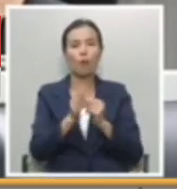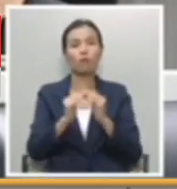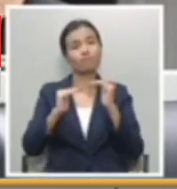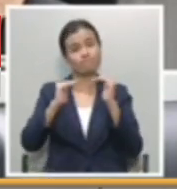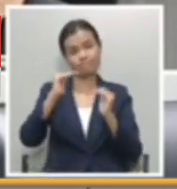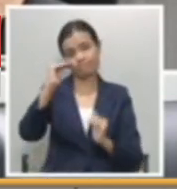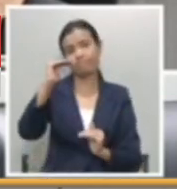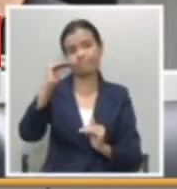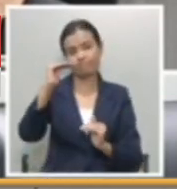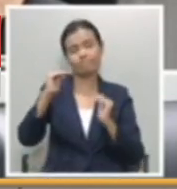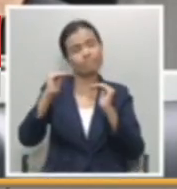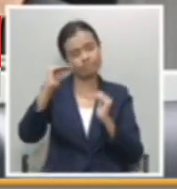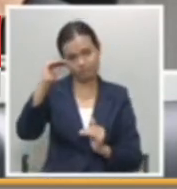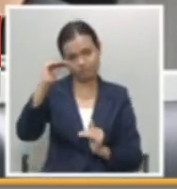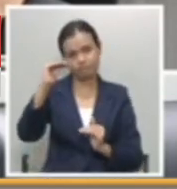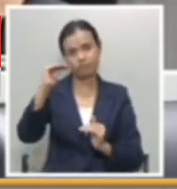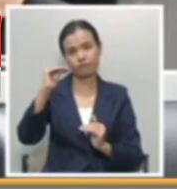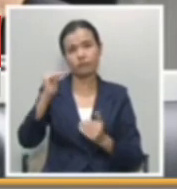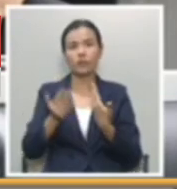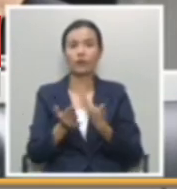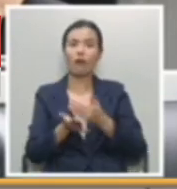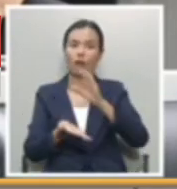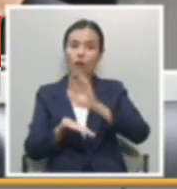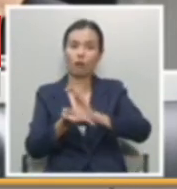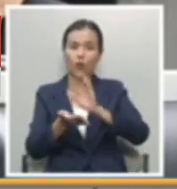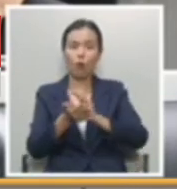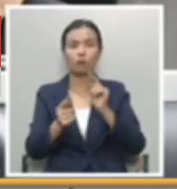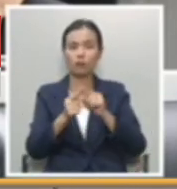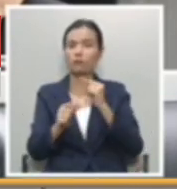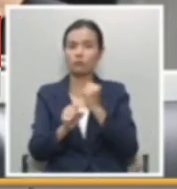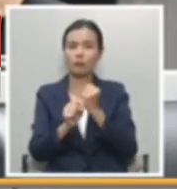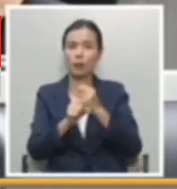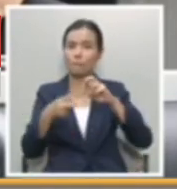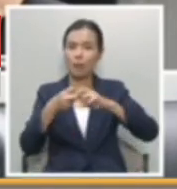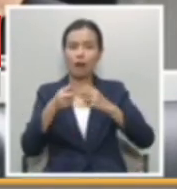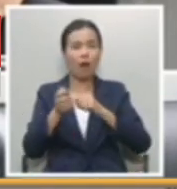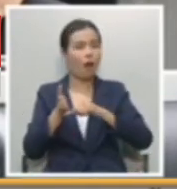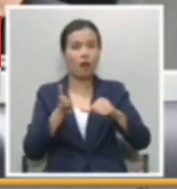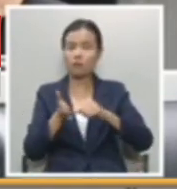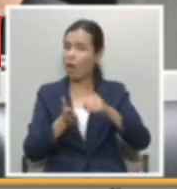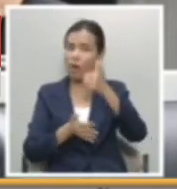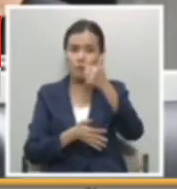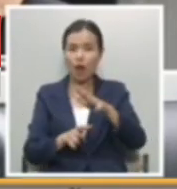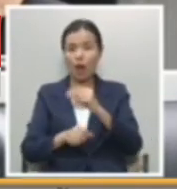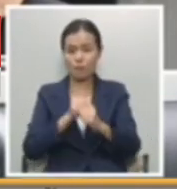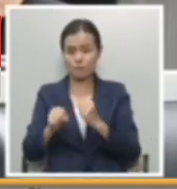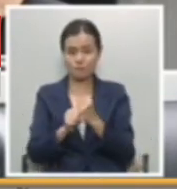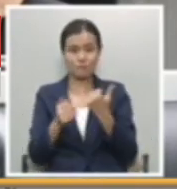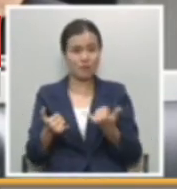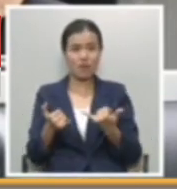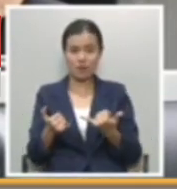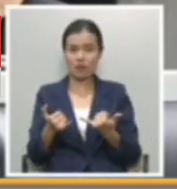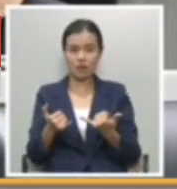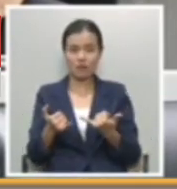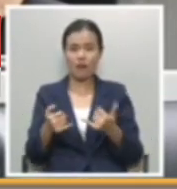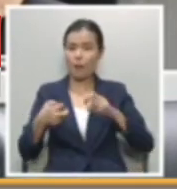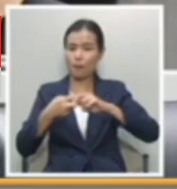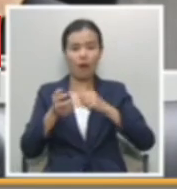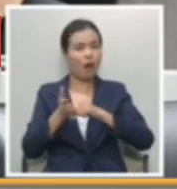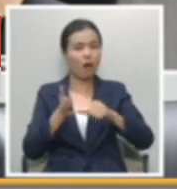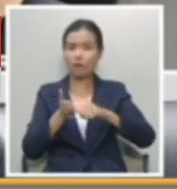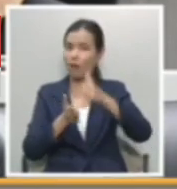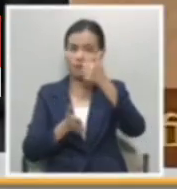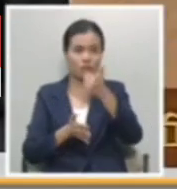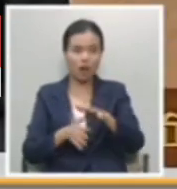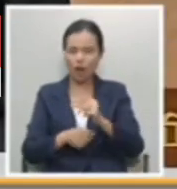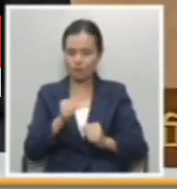ของความเหลื่อมล้ำที่งบประมาณไม่เคยสามารถแก้ไขปัญหาได้และปีนี้ยังไม่มีทิศทางที่จะว่าจะแก้ไขปัญหานี้